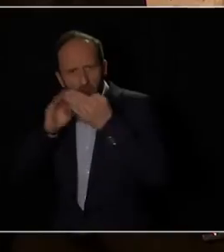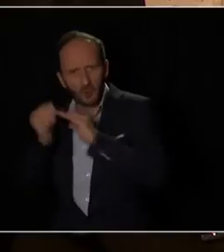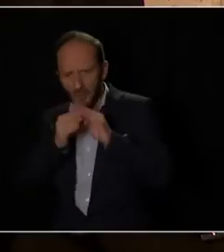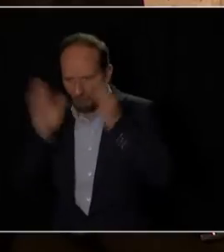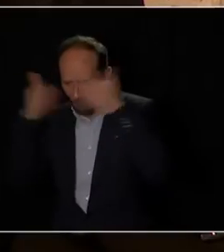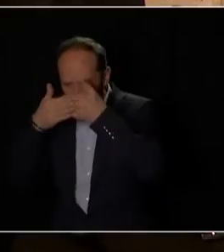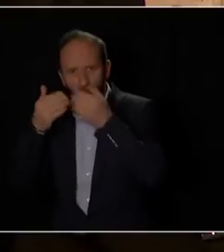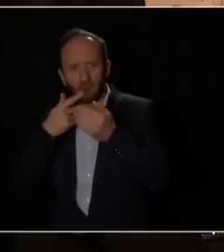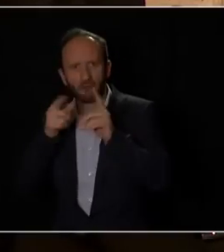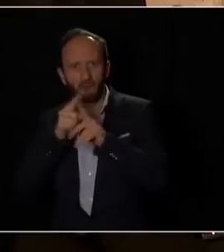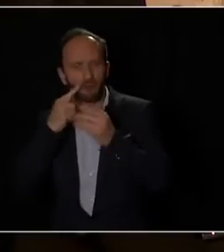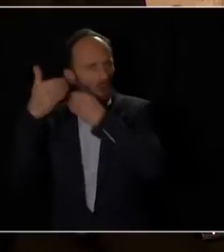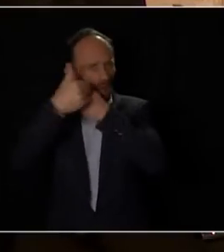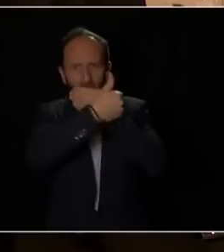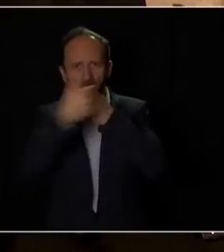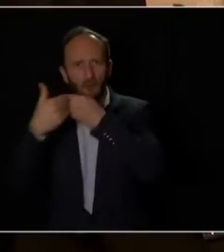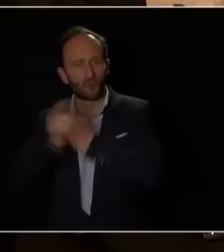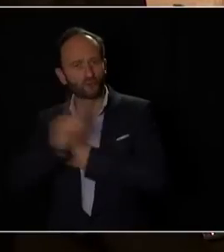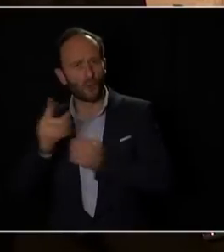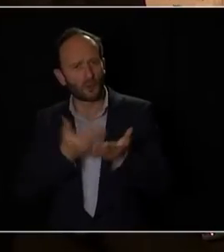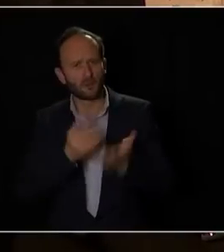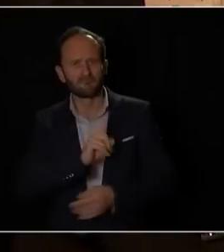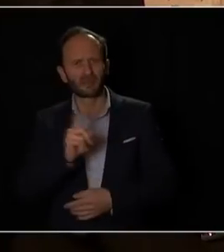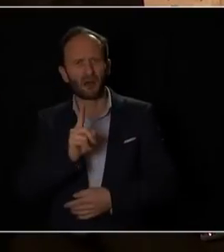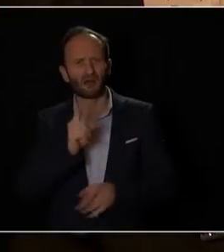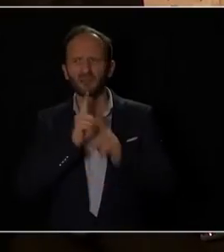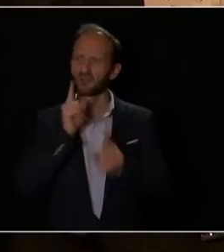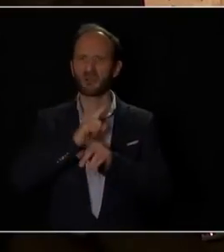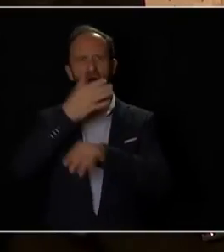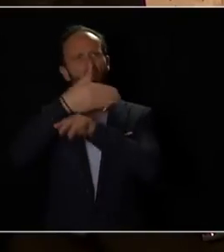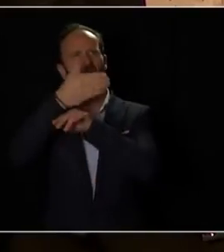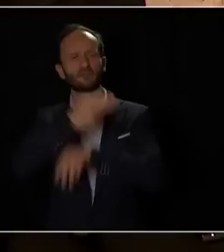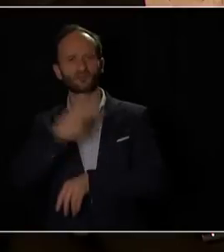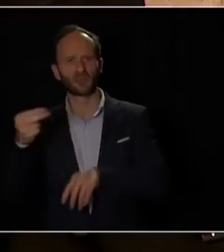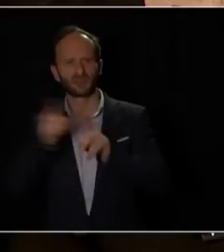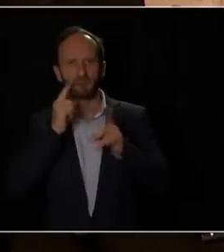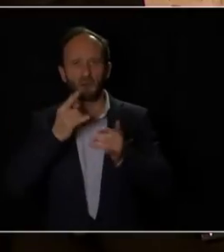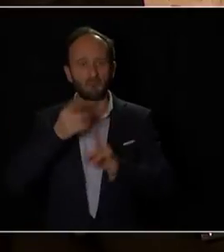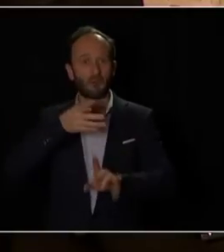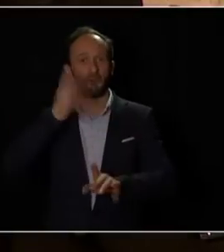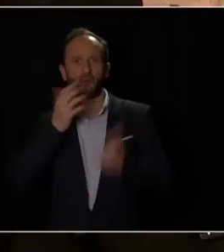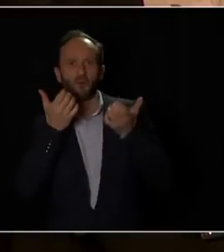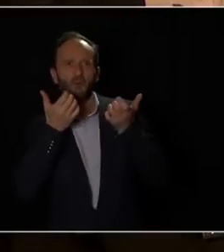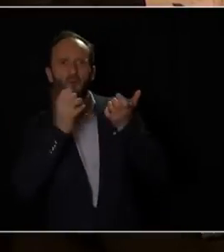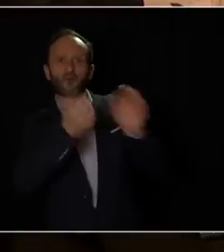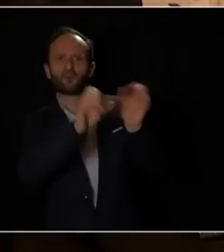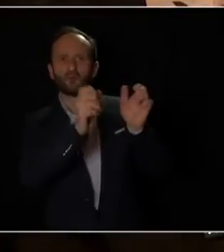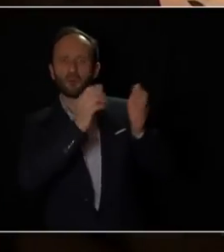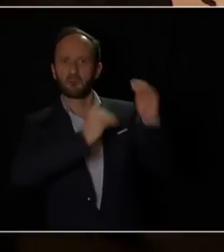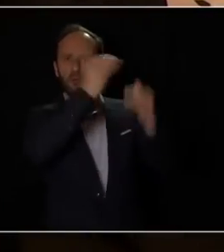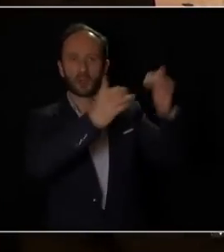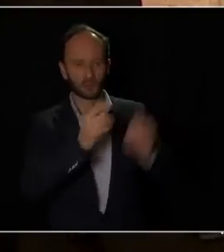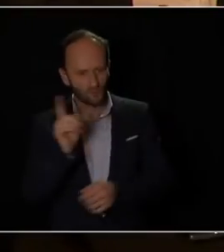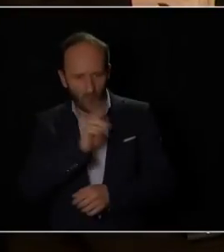soi. La France, ce n'est pas le nationalisme obscur, c'est la lumière de l'universel. Oui, je le dis, nous